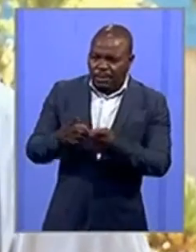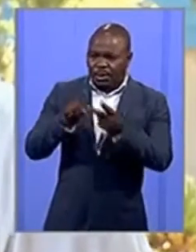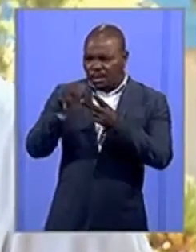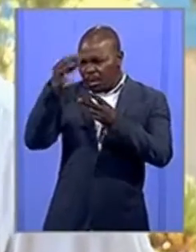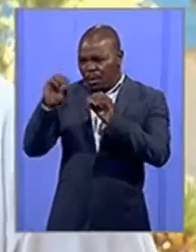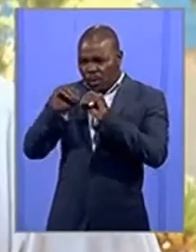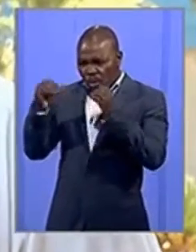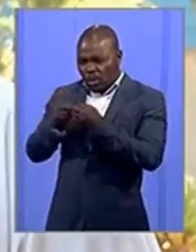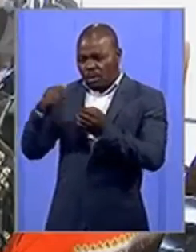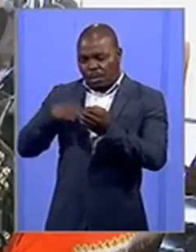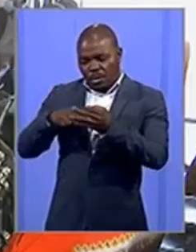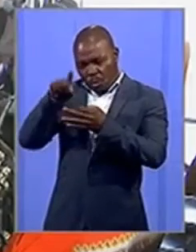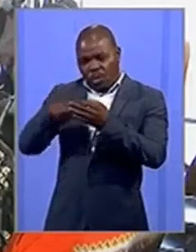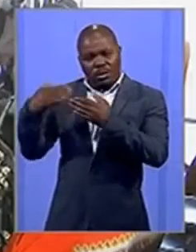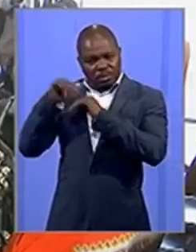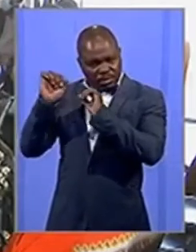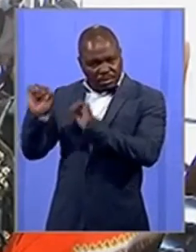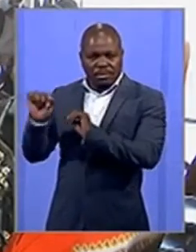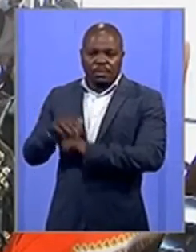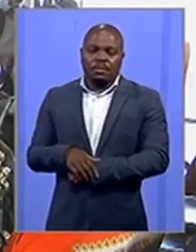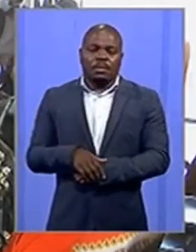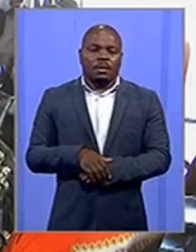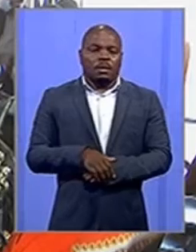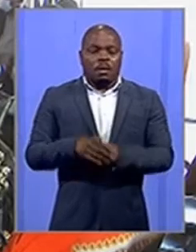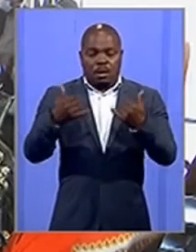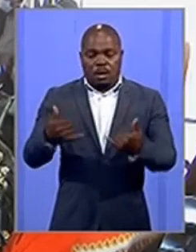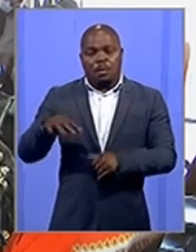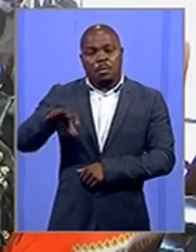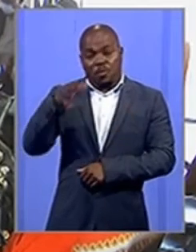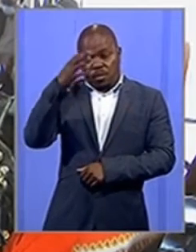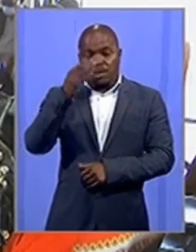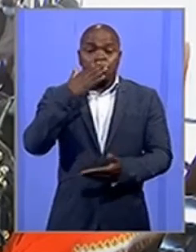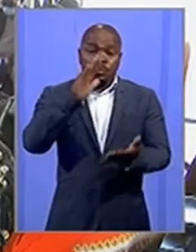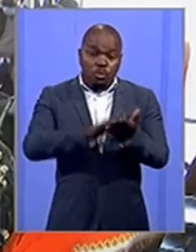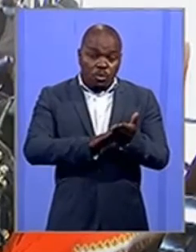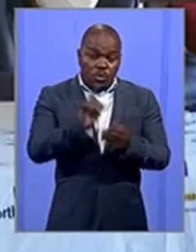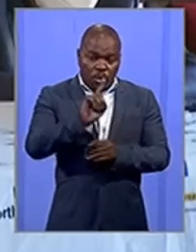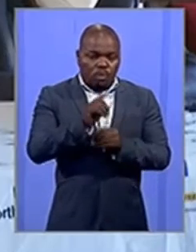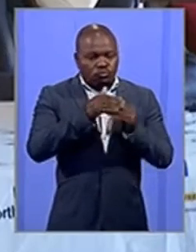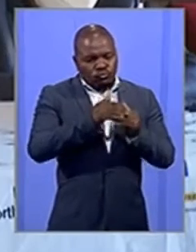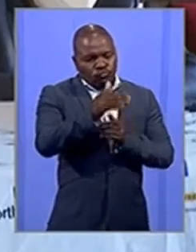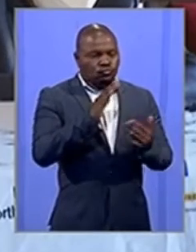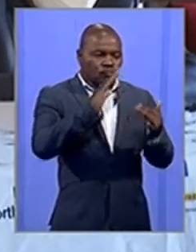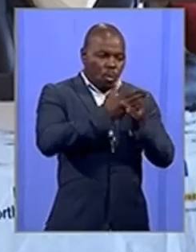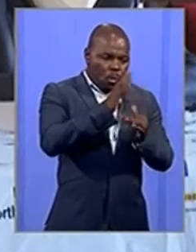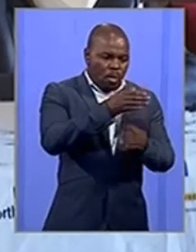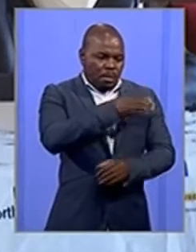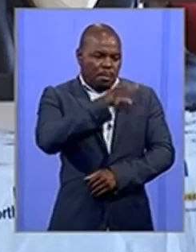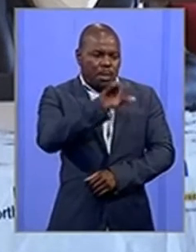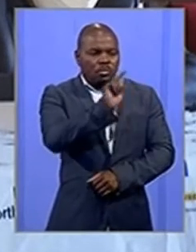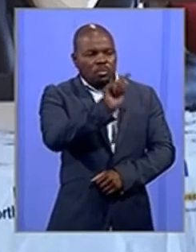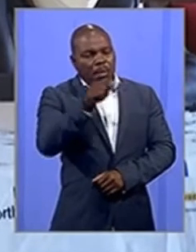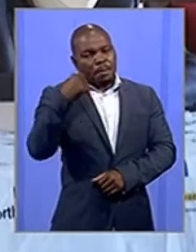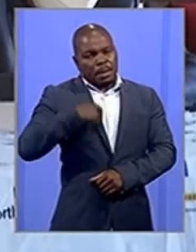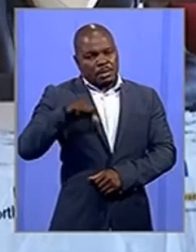mmuso le Bomasepala. Kgabagare puso ya profense e solofeditse go tsereganya go matlafatsa dimasepala go nna